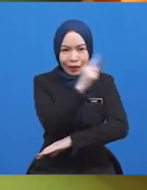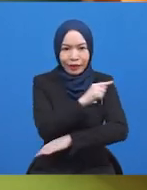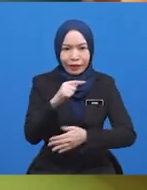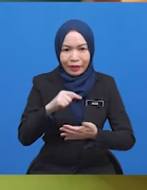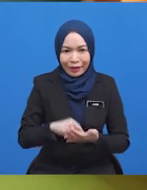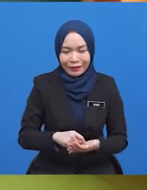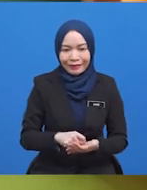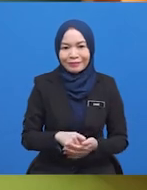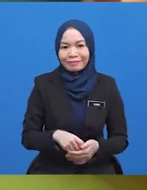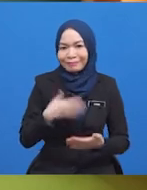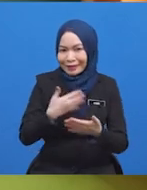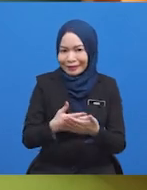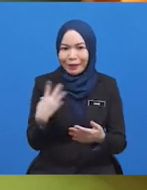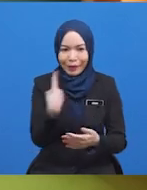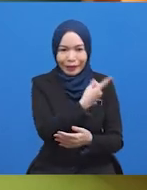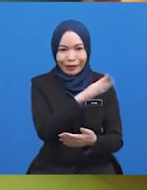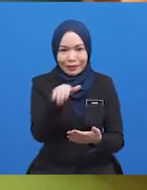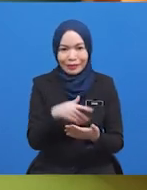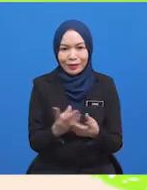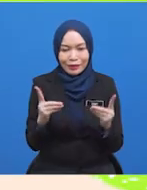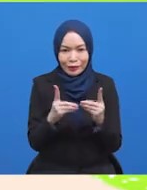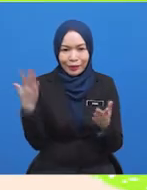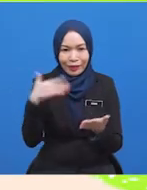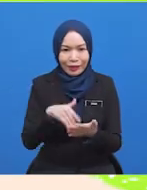ini. Sehingga kita berjumpa lagi.